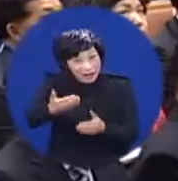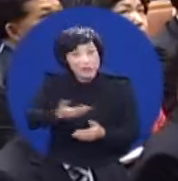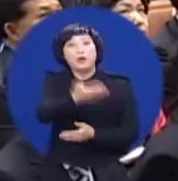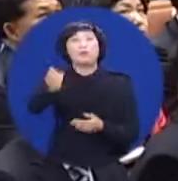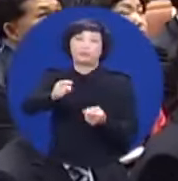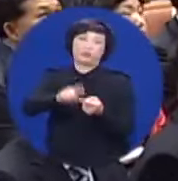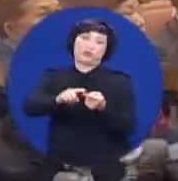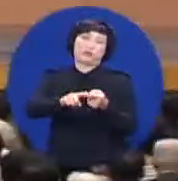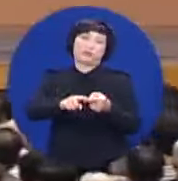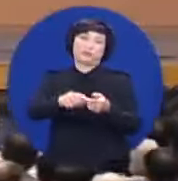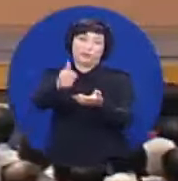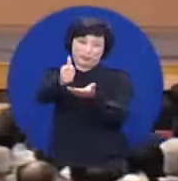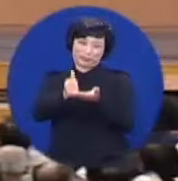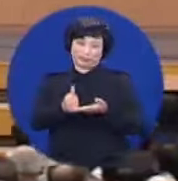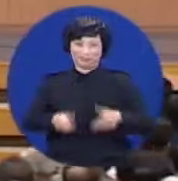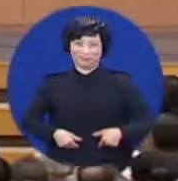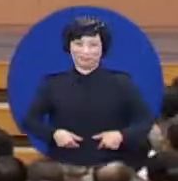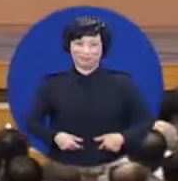그래야죠.